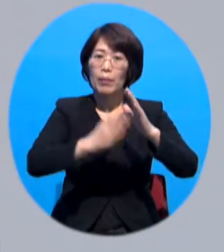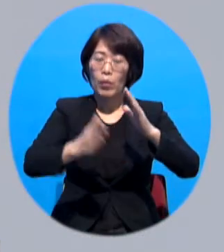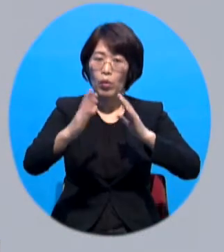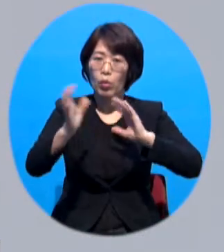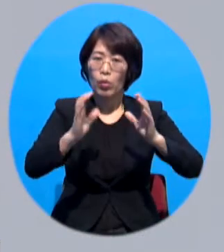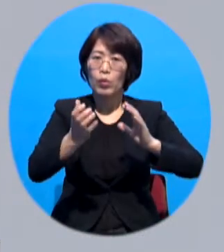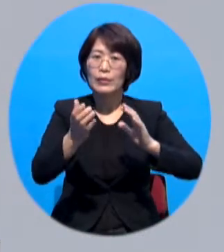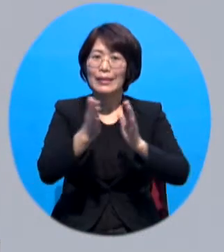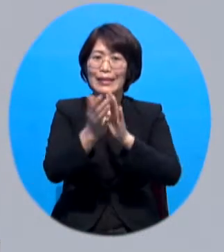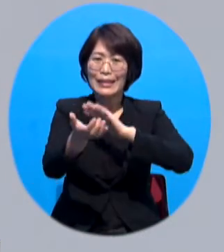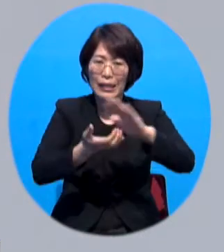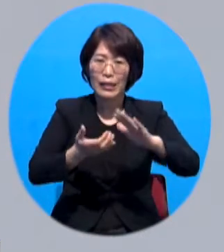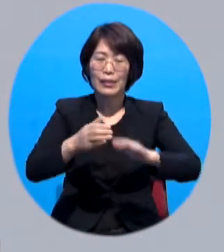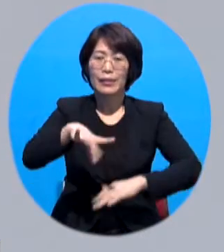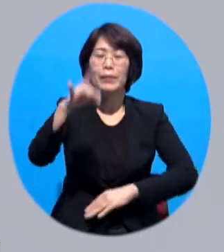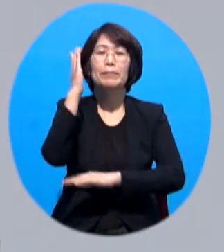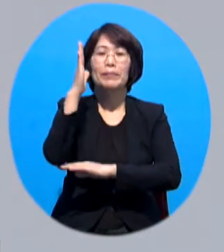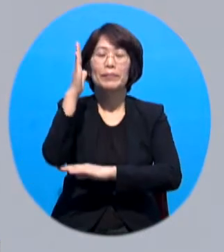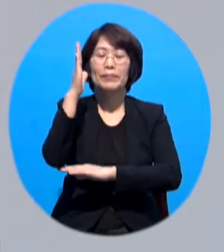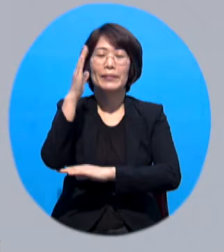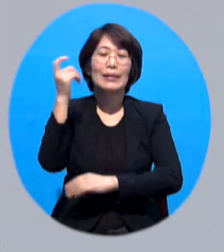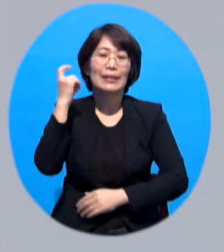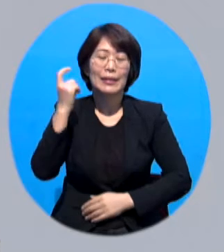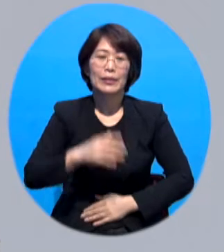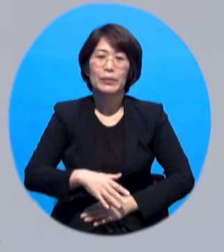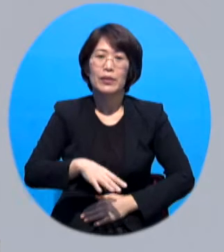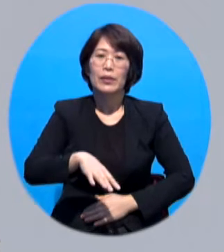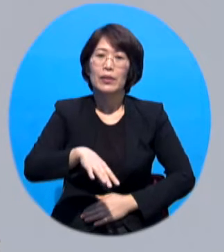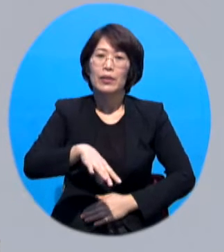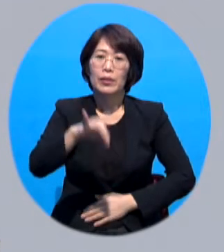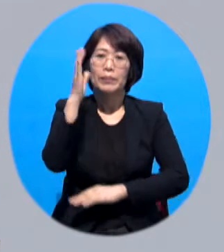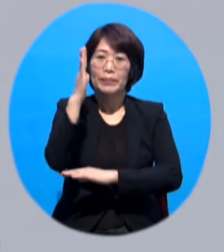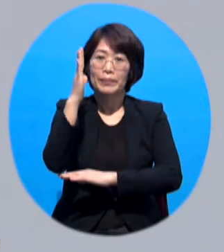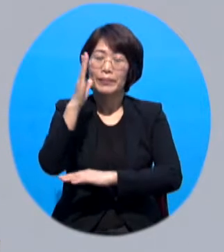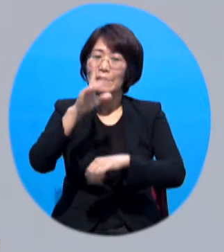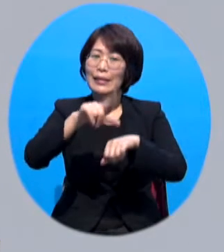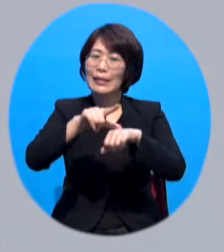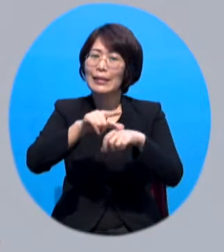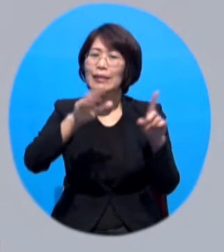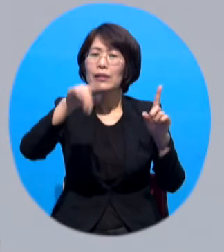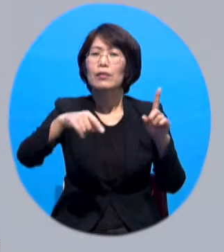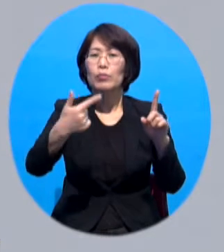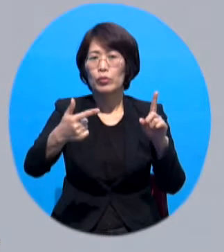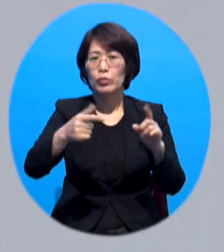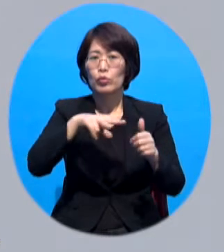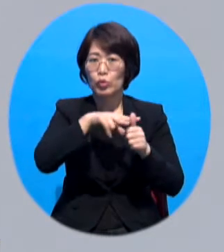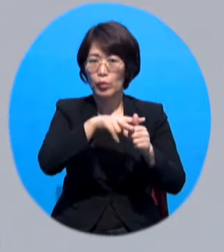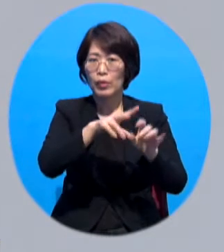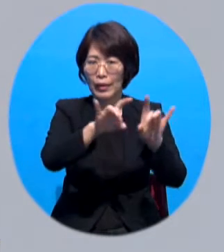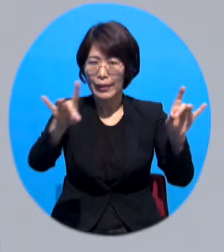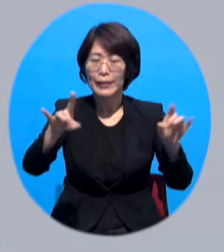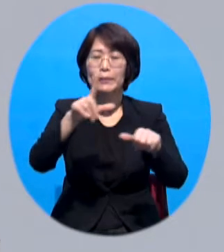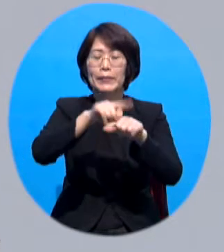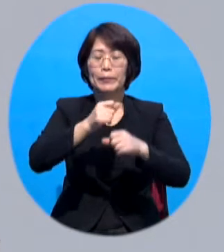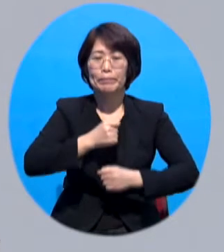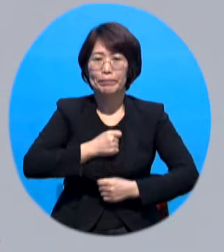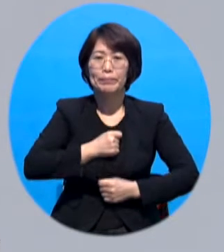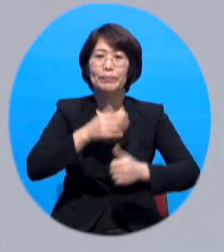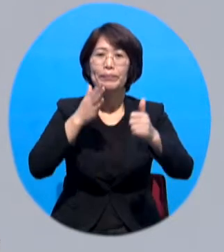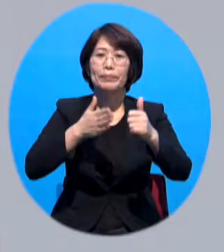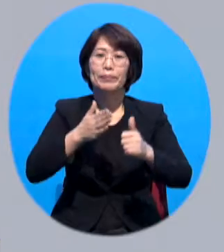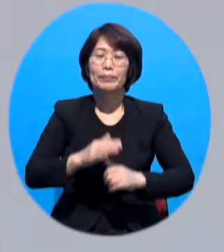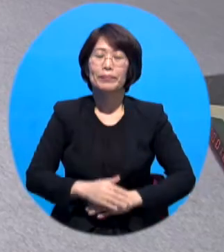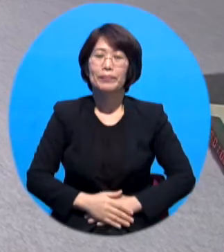후보들의 모두발언 들어보겠습니다 모두발언 시간은 1분 이고요 후보들은 모두 발언 시간을 반드시 지켜주시기